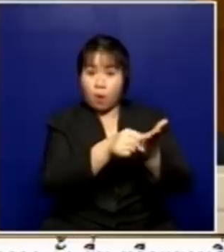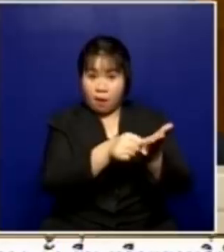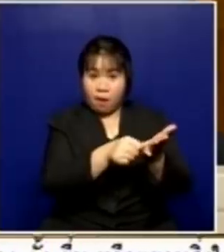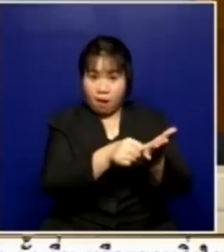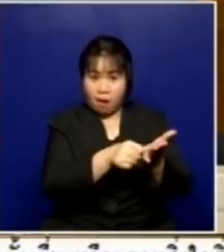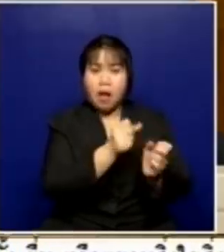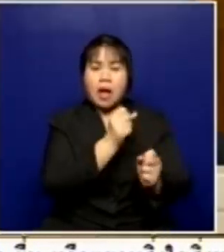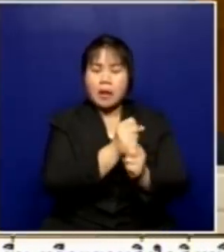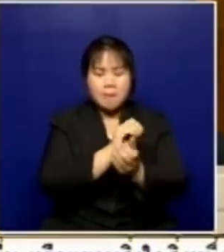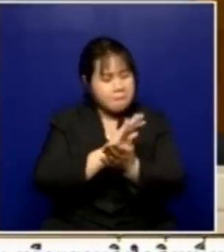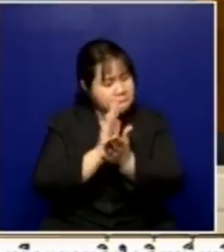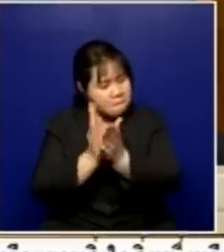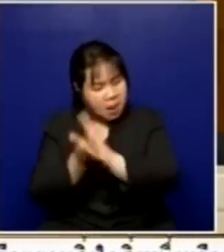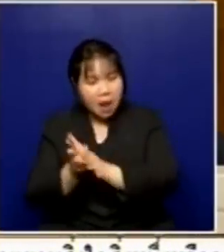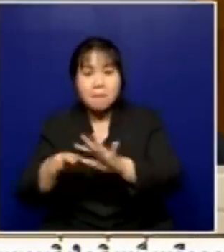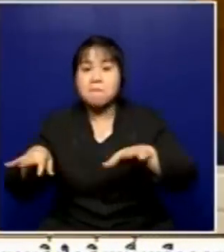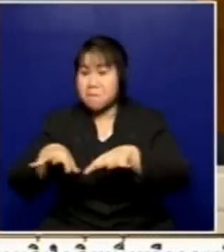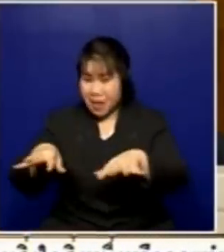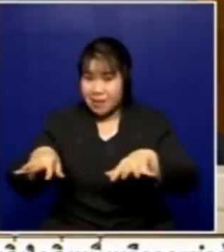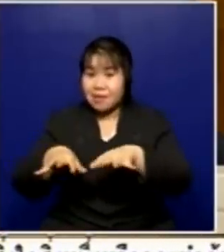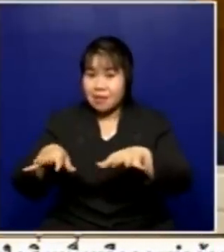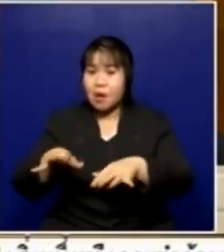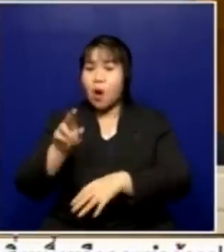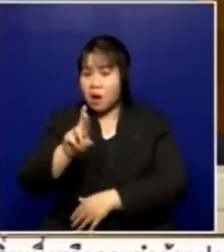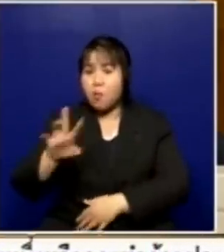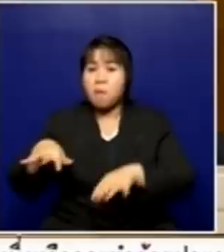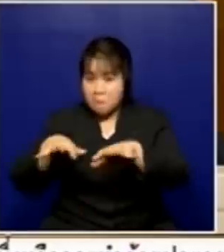เป็ระบอบการเมืองทปกติธรรมดาเทานั้นเอง